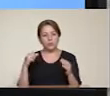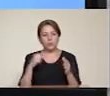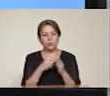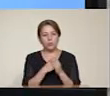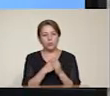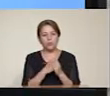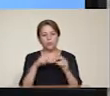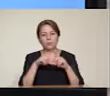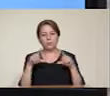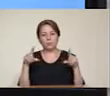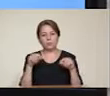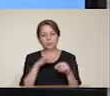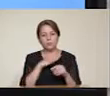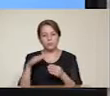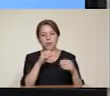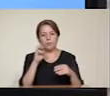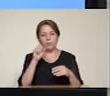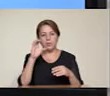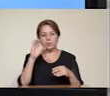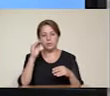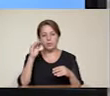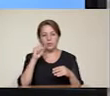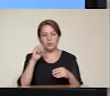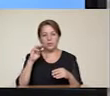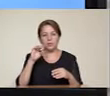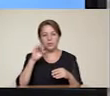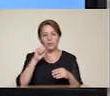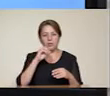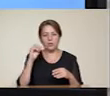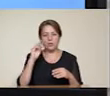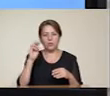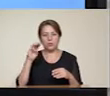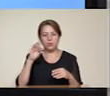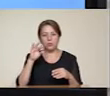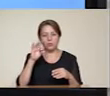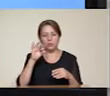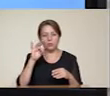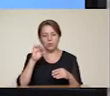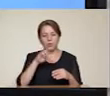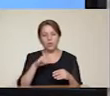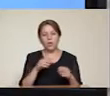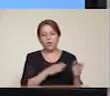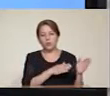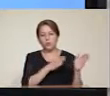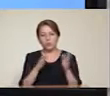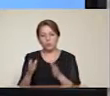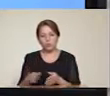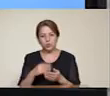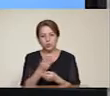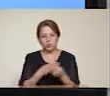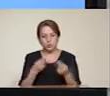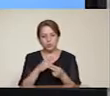maktabgacha bo'lgan masofani trayektoriyasi hamda ko'chishni chizing hamda ular orasidagi